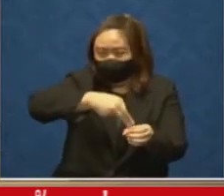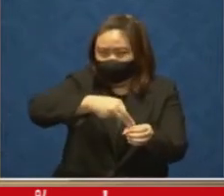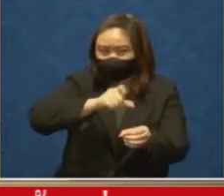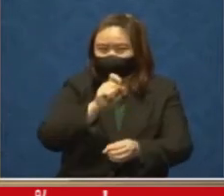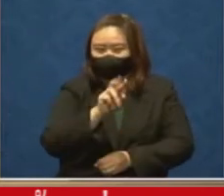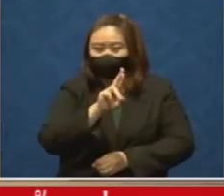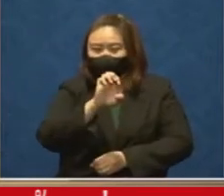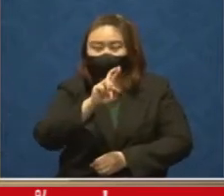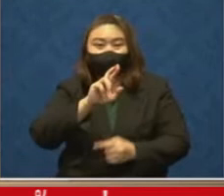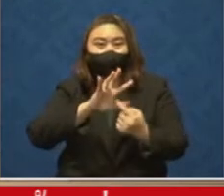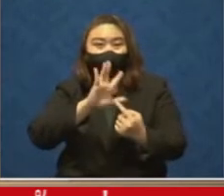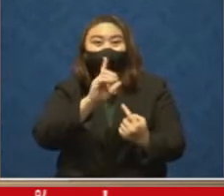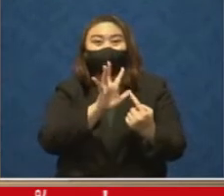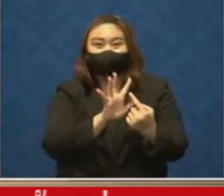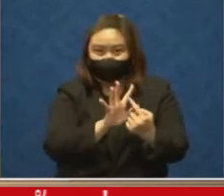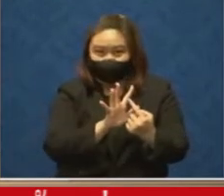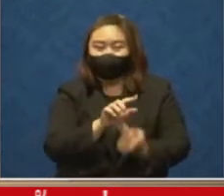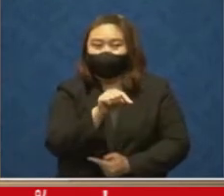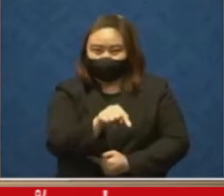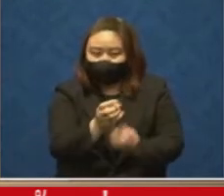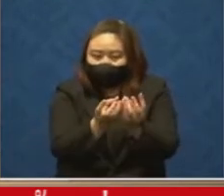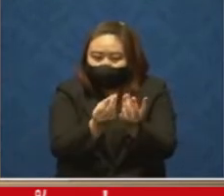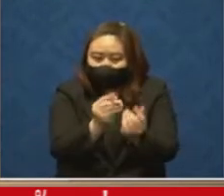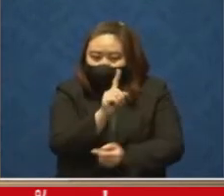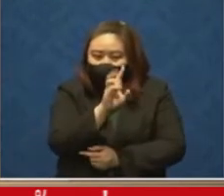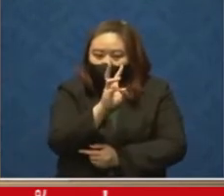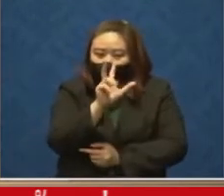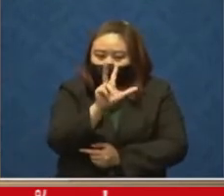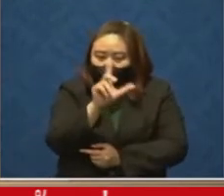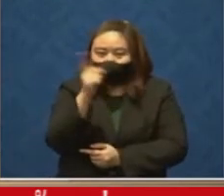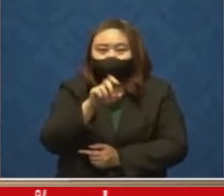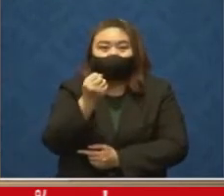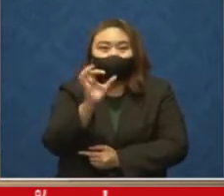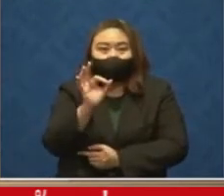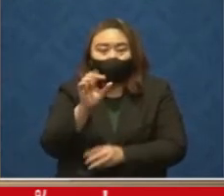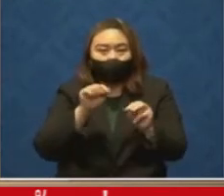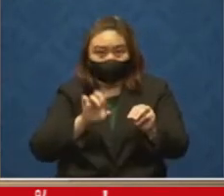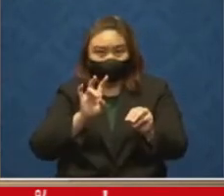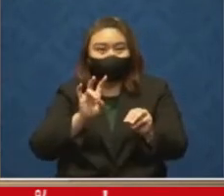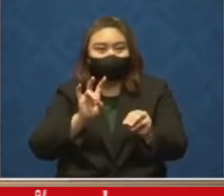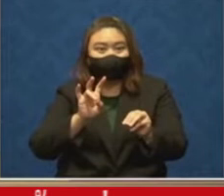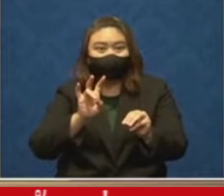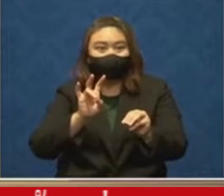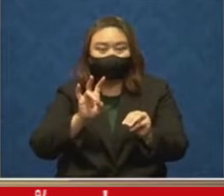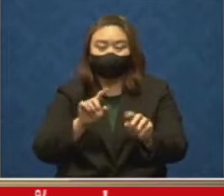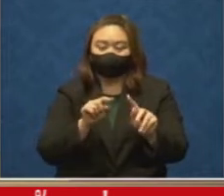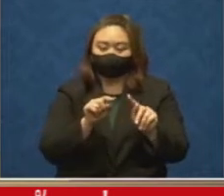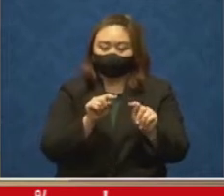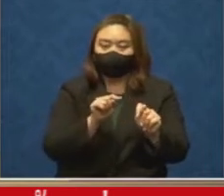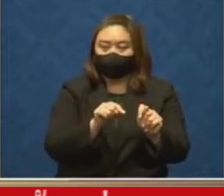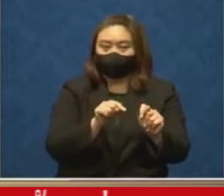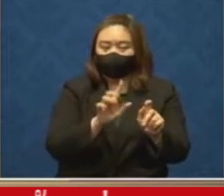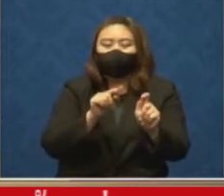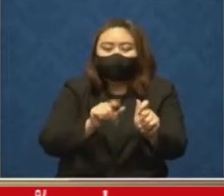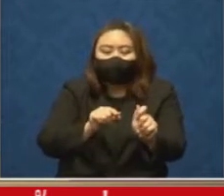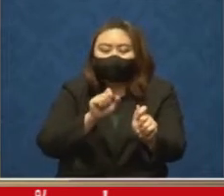นขนพนฐานสราชาบริษัทไยรปเบส จำกดมหาชนเลขที่ 163 ทับ 19 หมู่ 7 และหมู่